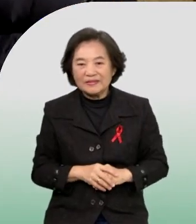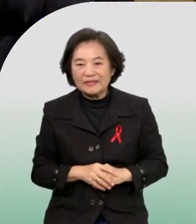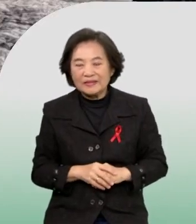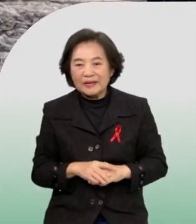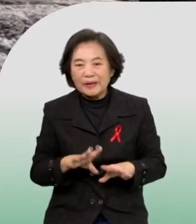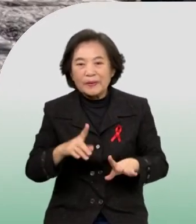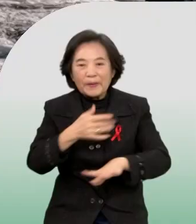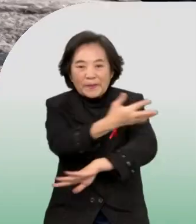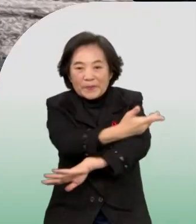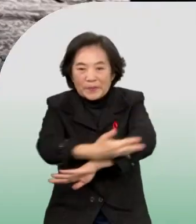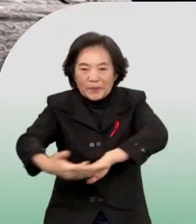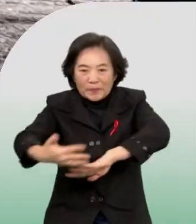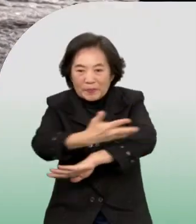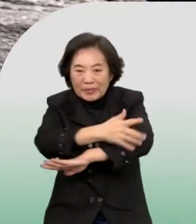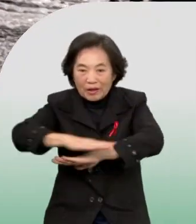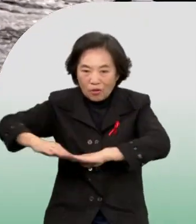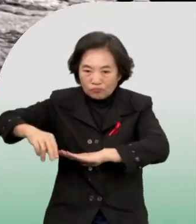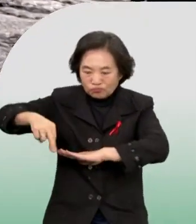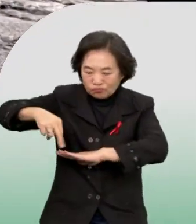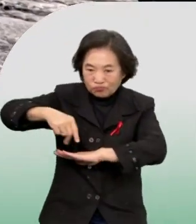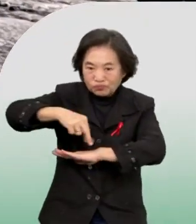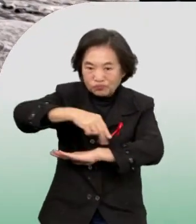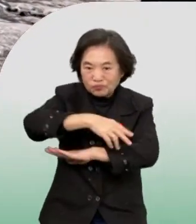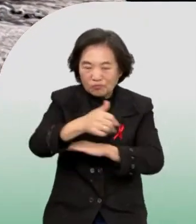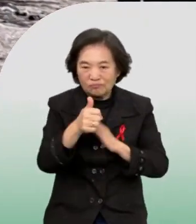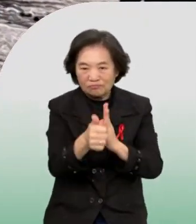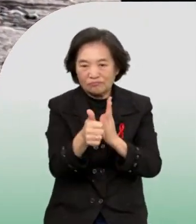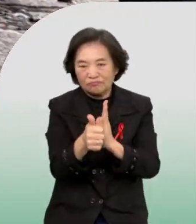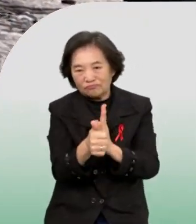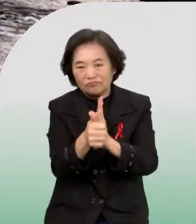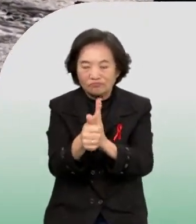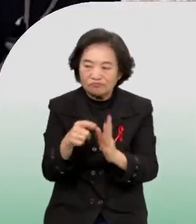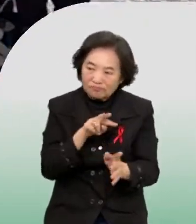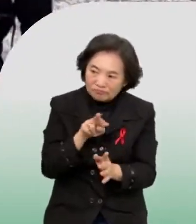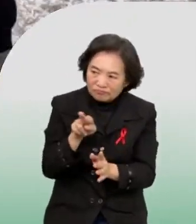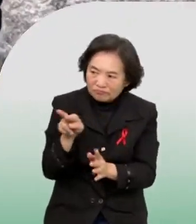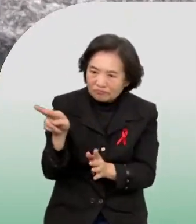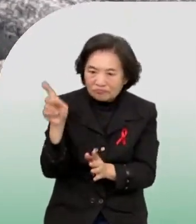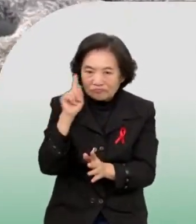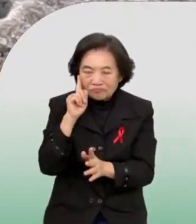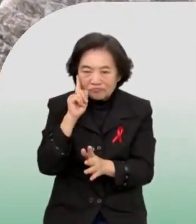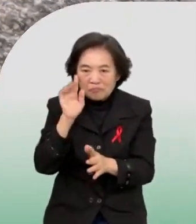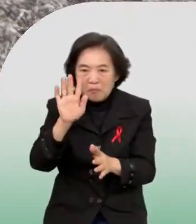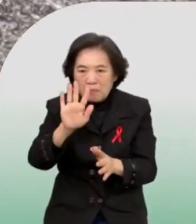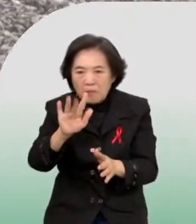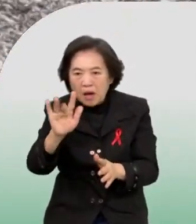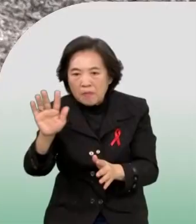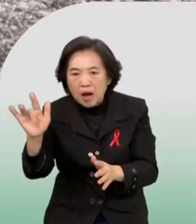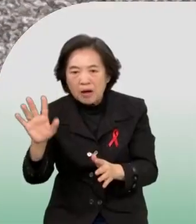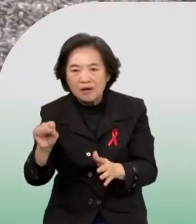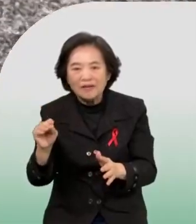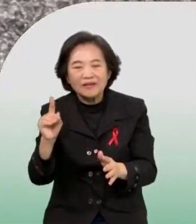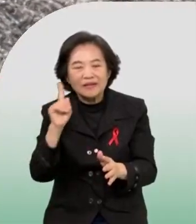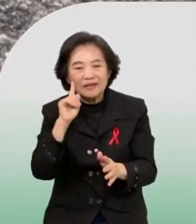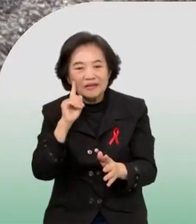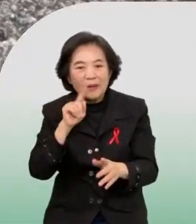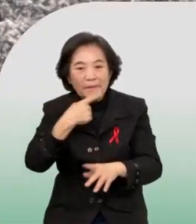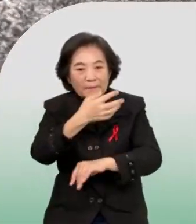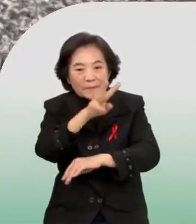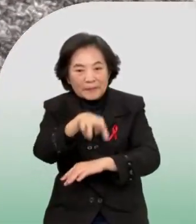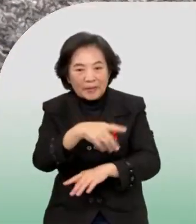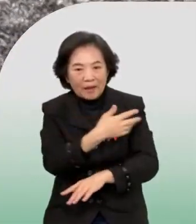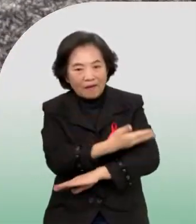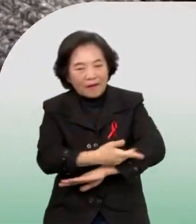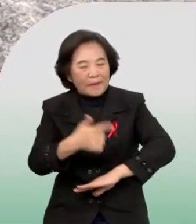what's happened. 行途處5000條前，隨時攞嚟做住團建遊艇都冇。冰川江黑东